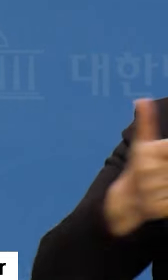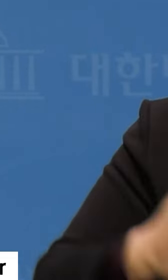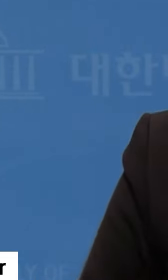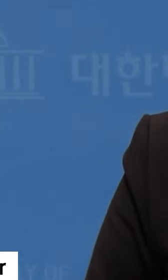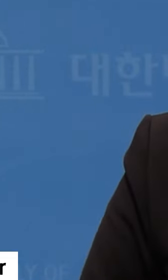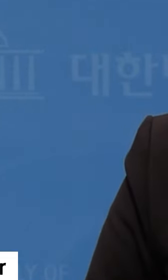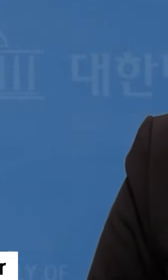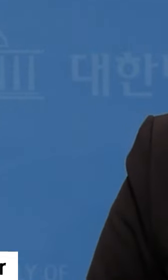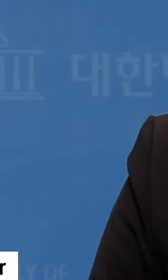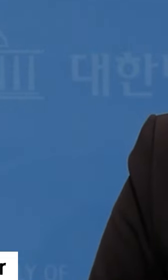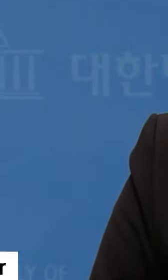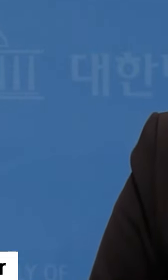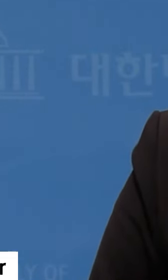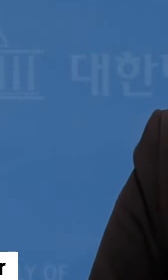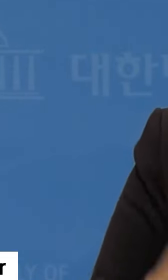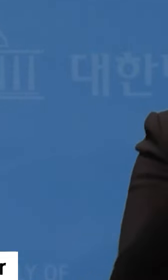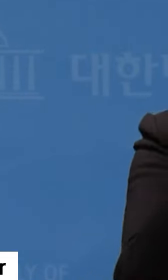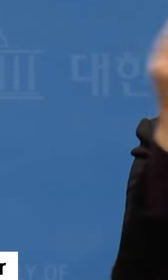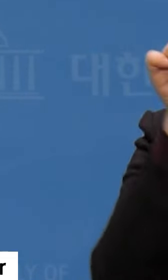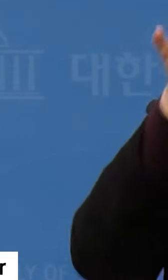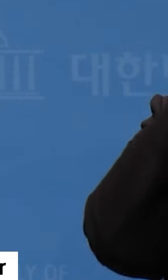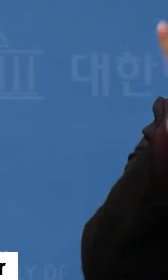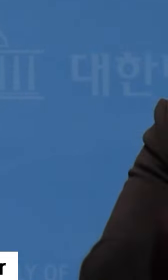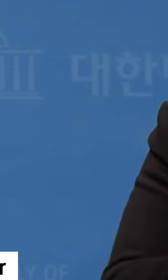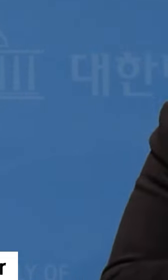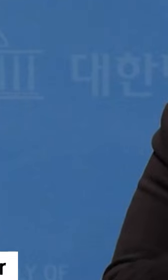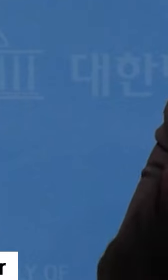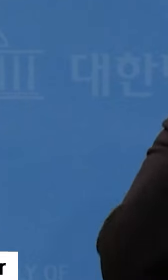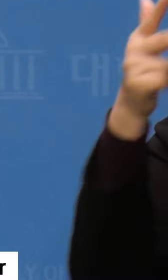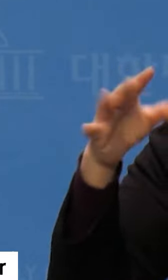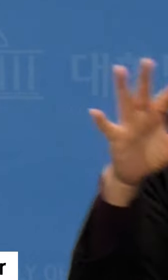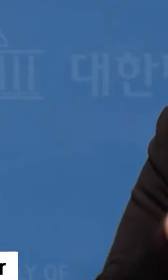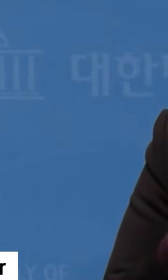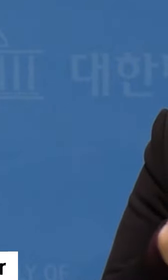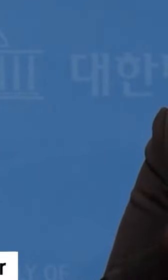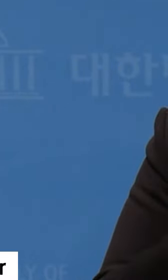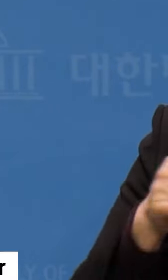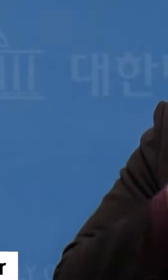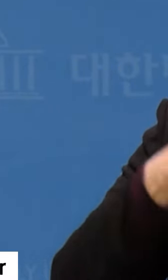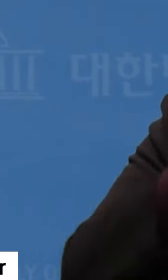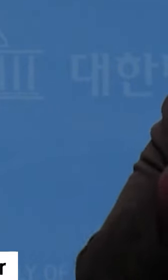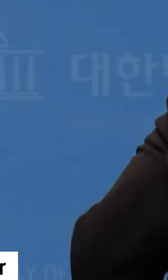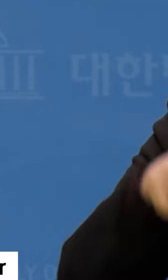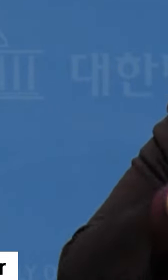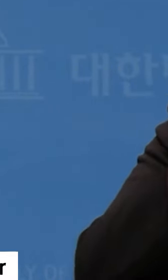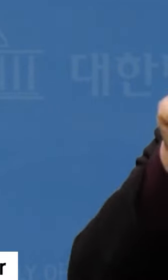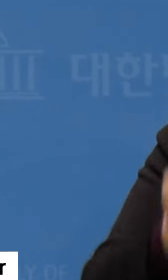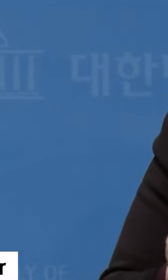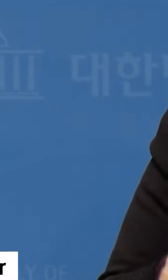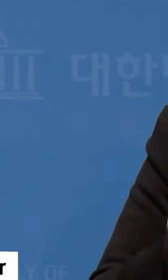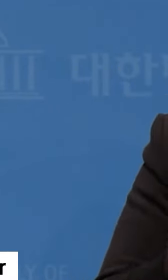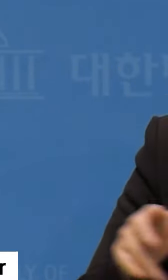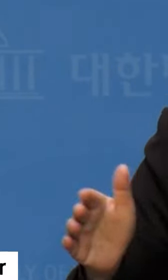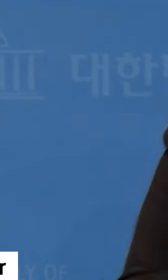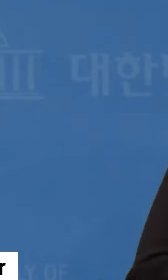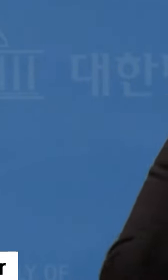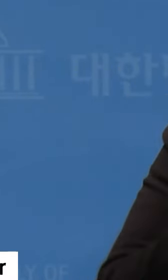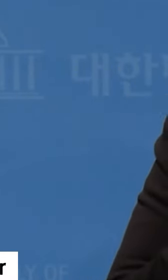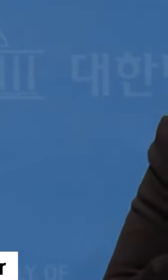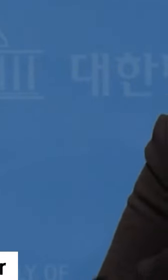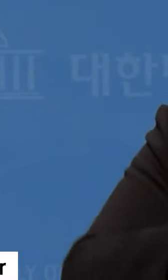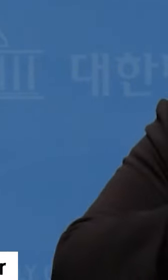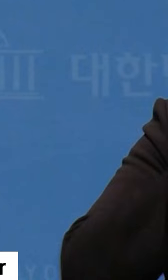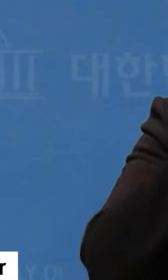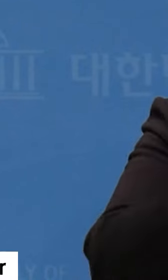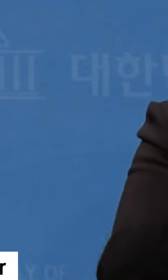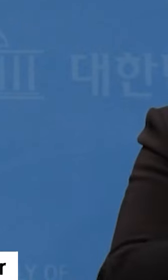따름입니다. 언론에서 친명의 자객 중 하나로 불리우는 저 진석범은 이 시간 이후로 오로지 선당